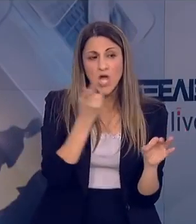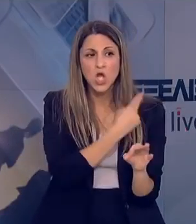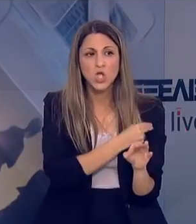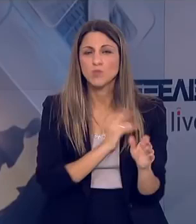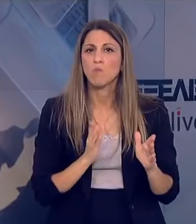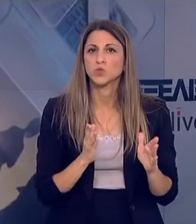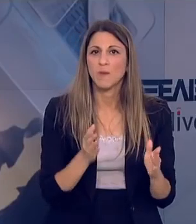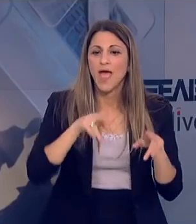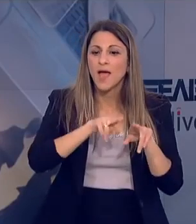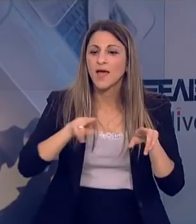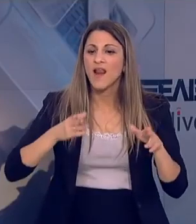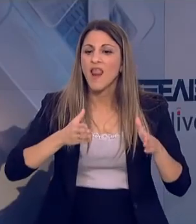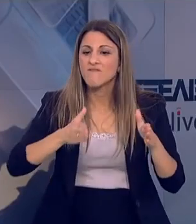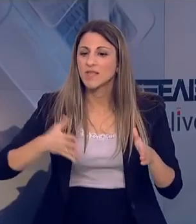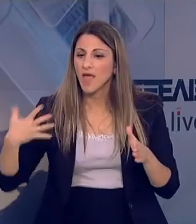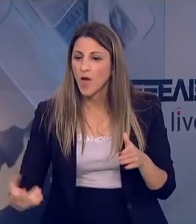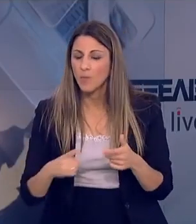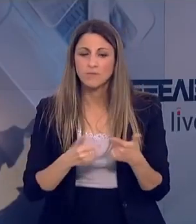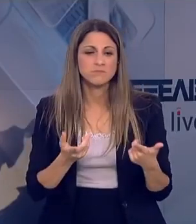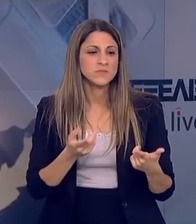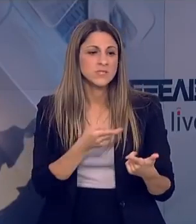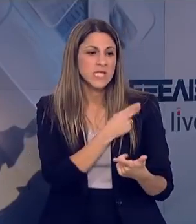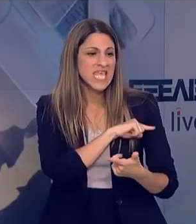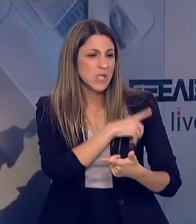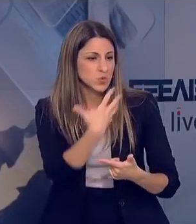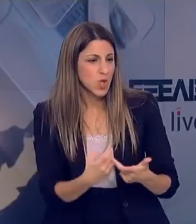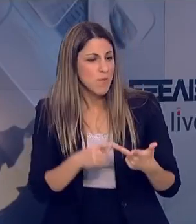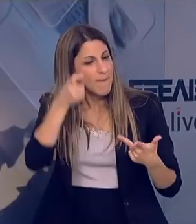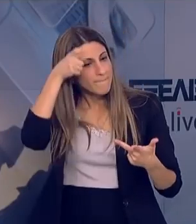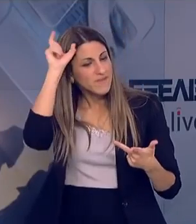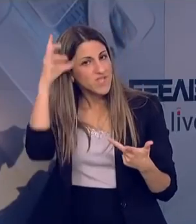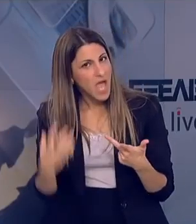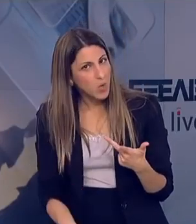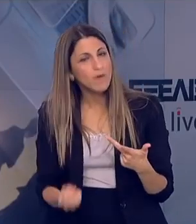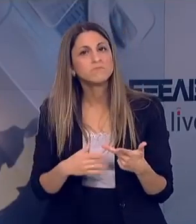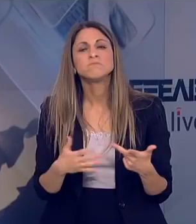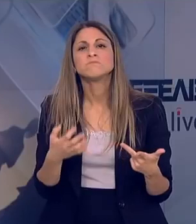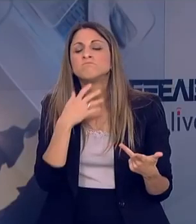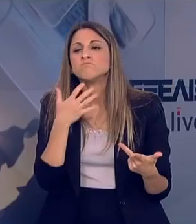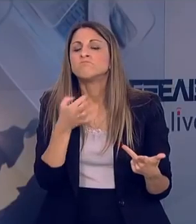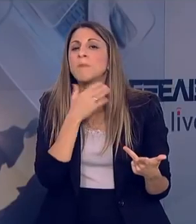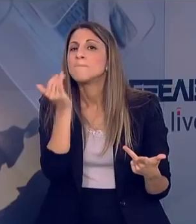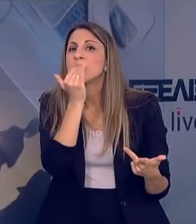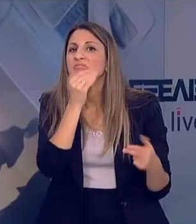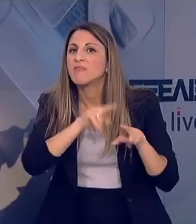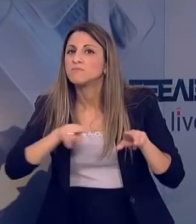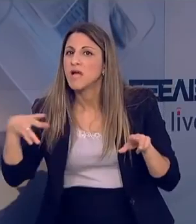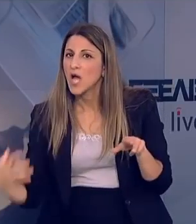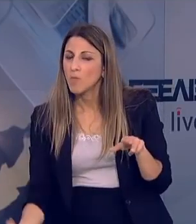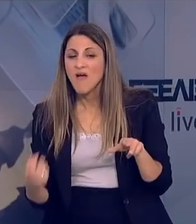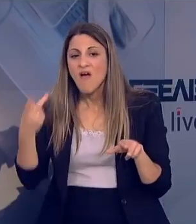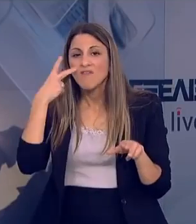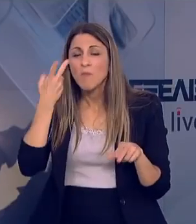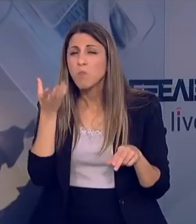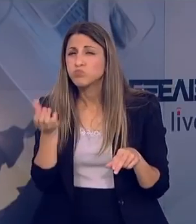τους διασωληνωμένους, τους νοσηλευόμενους, της ΜΕΘ. Φυσικά και παρατηρούμε τους θανάτους, φυσικά και παρακολουθούμε τον περίφημο